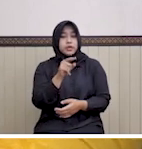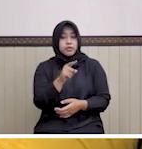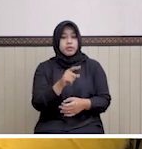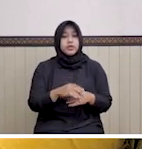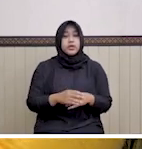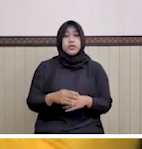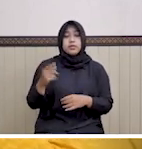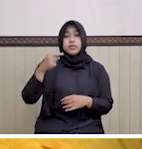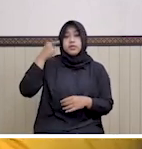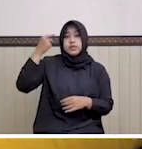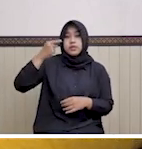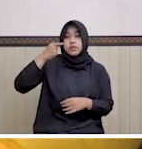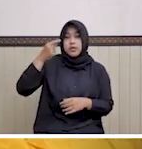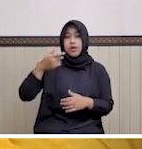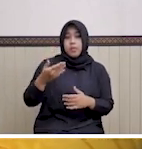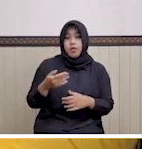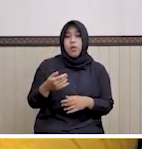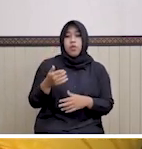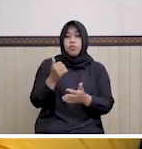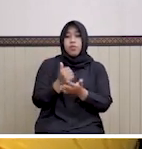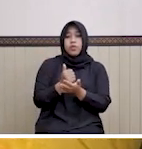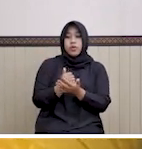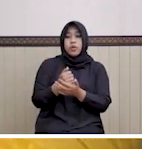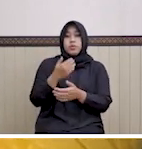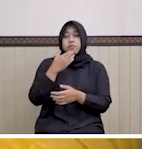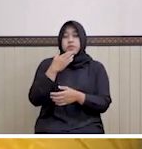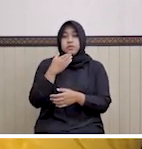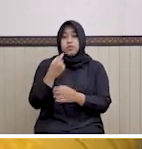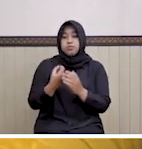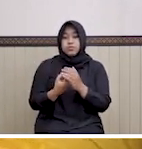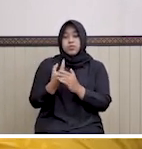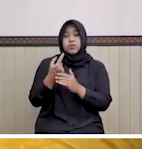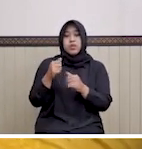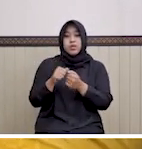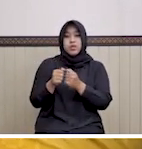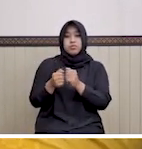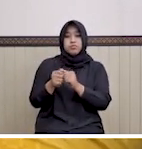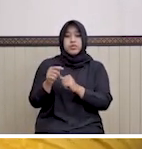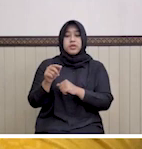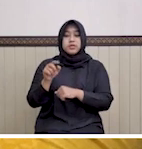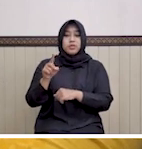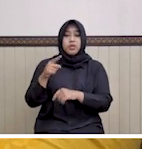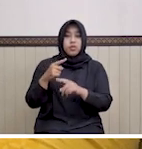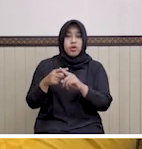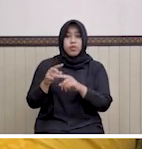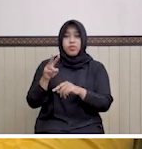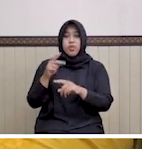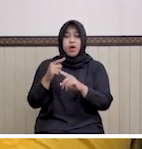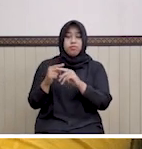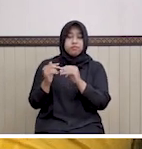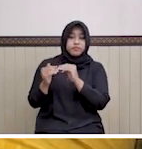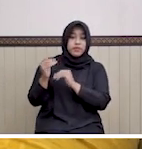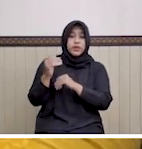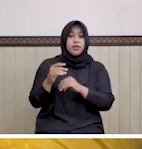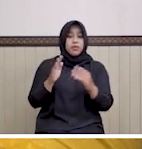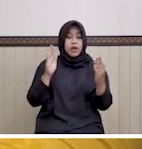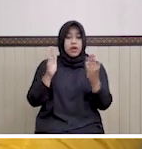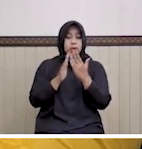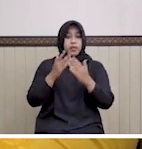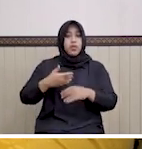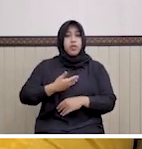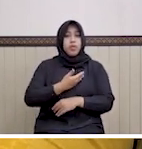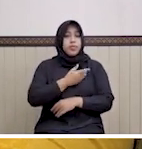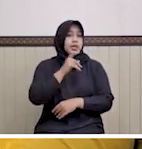seringkali terjadi ini bisa lebih dari satu kali dua kali yaitu dan kami menghadapi korban kekerasan seksual yang